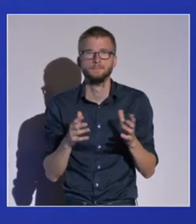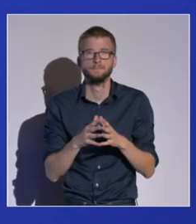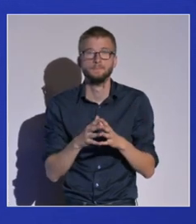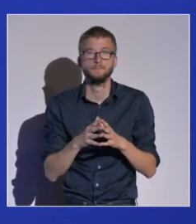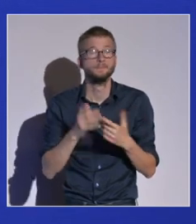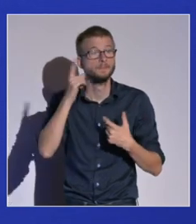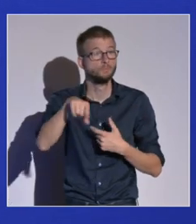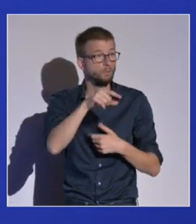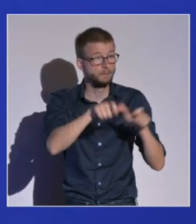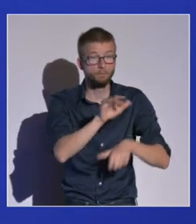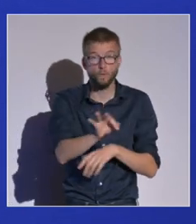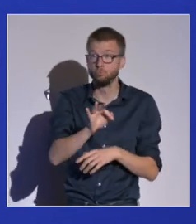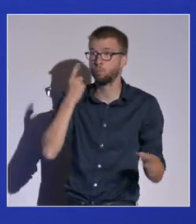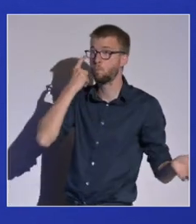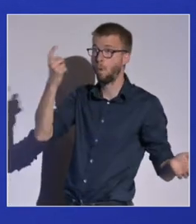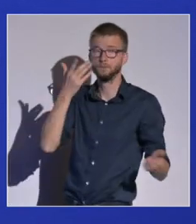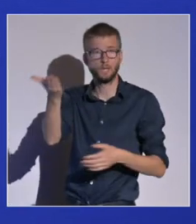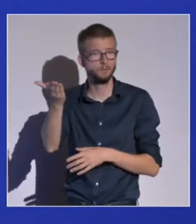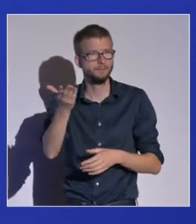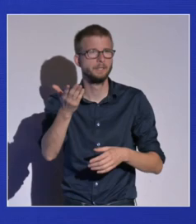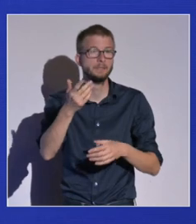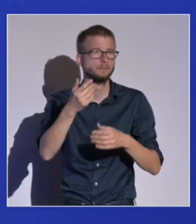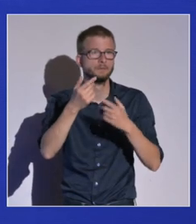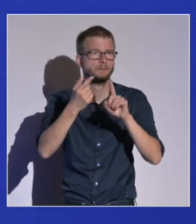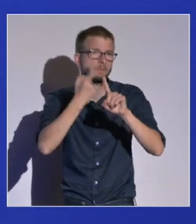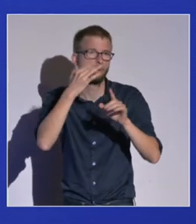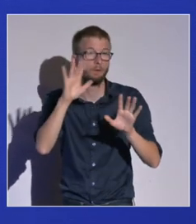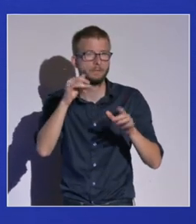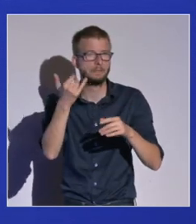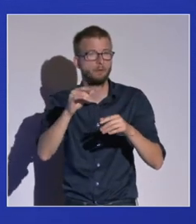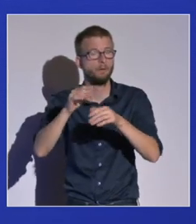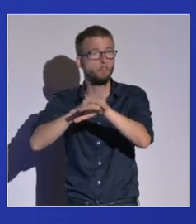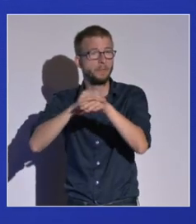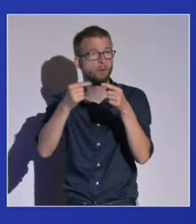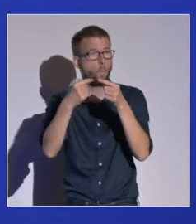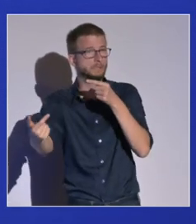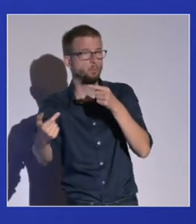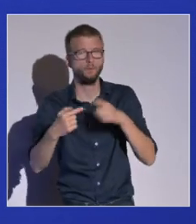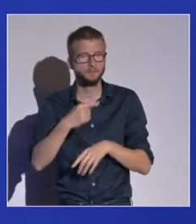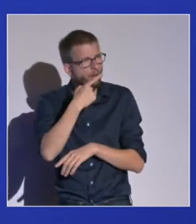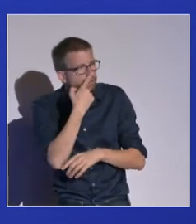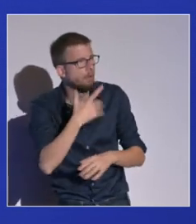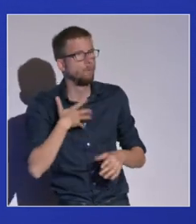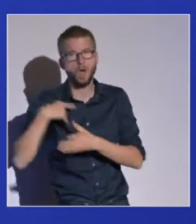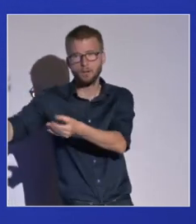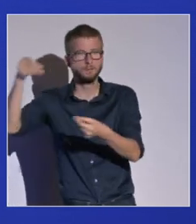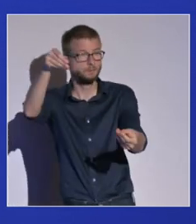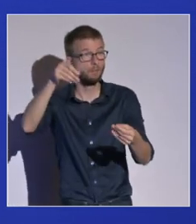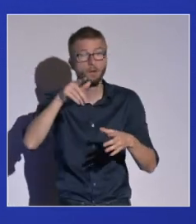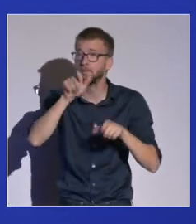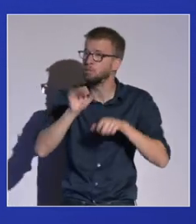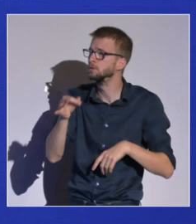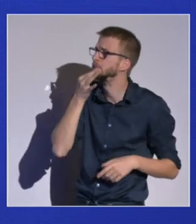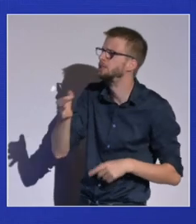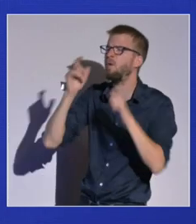Et tous les Français l'ont cru, spécialement l'opposition, parce que ça les servait tellement. Mais un très grand nombre de Français me disaient « Mais François,